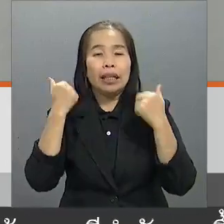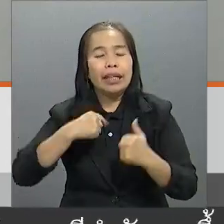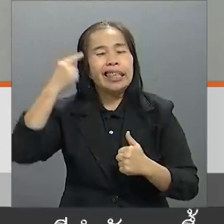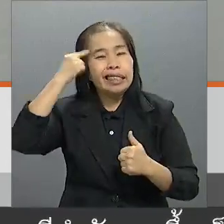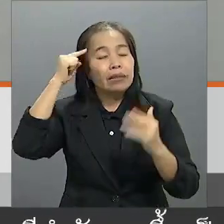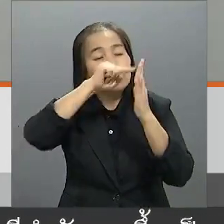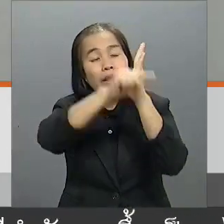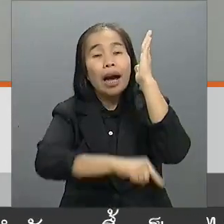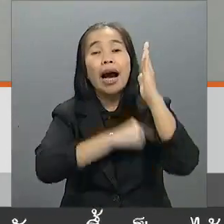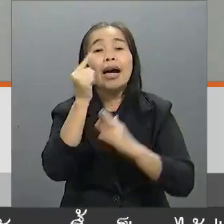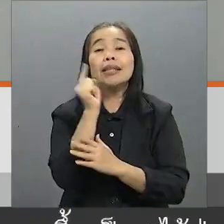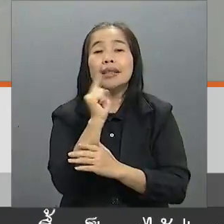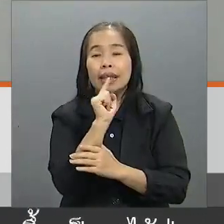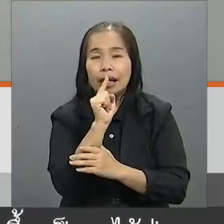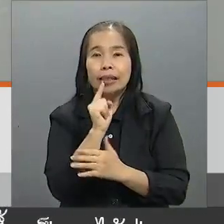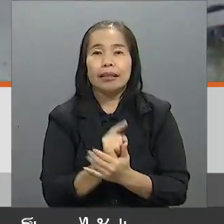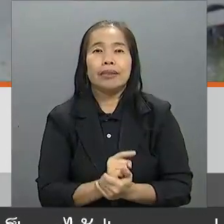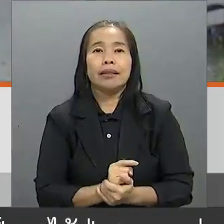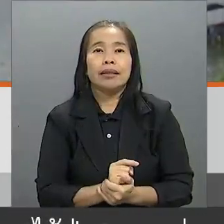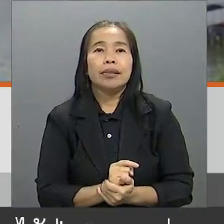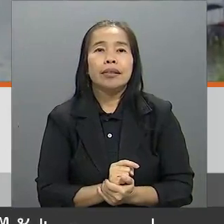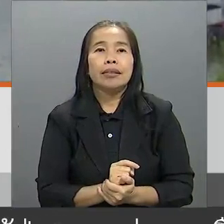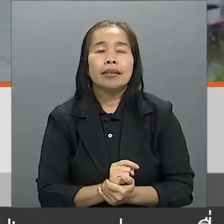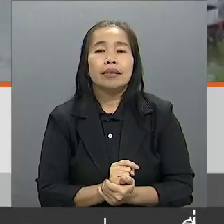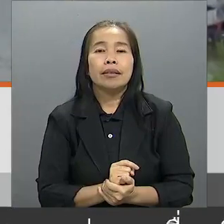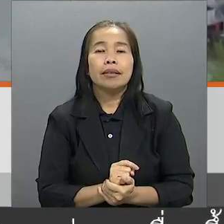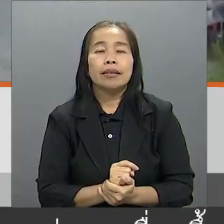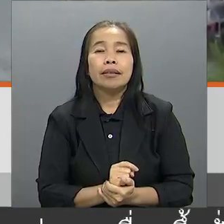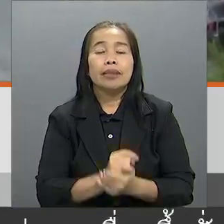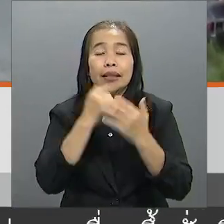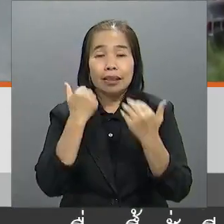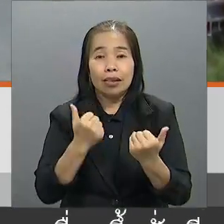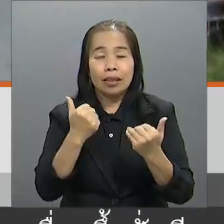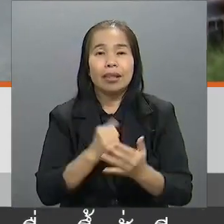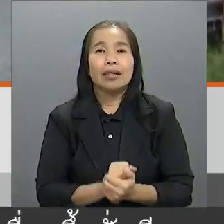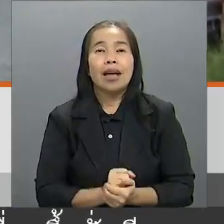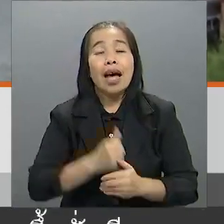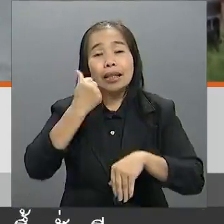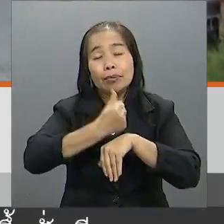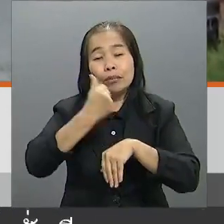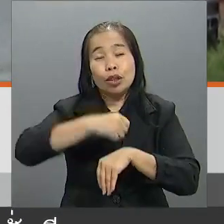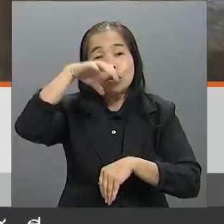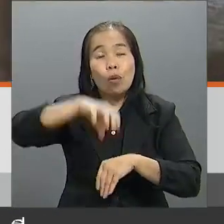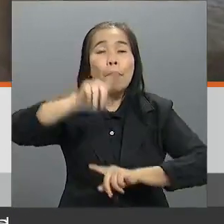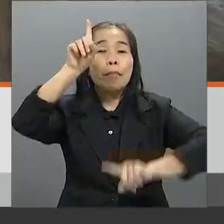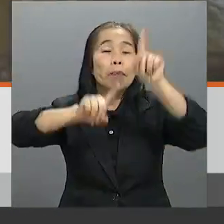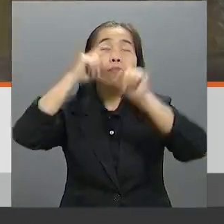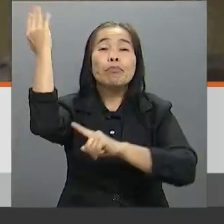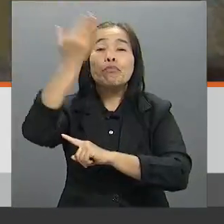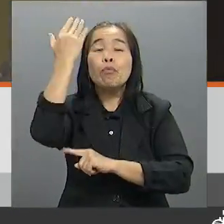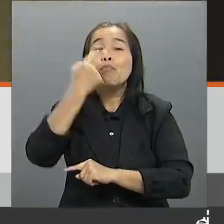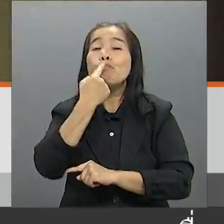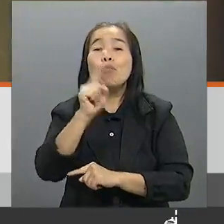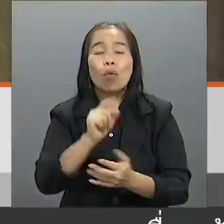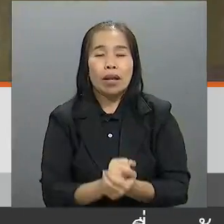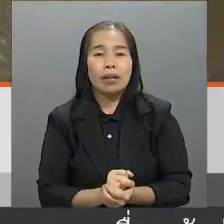บริกรมุตุ นิยมวทยาระบุวเพื่ความไม่ป